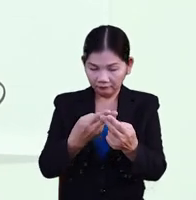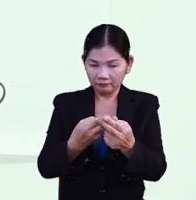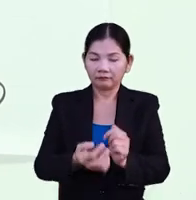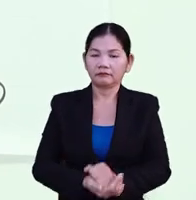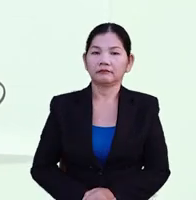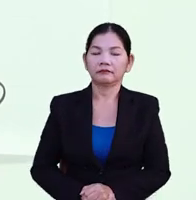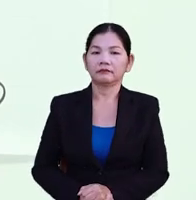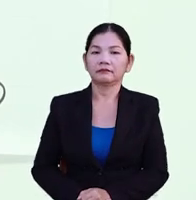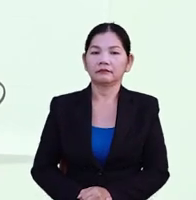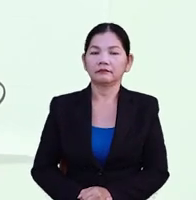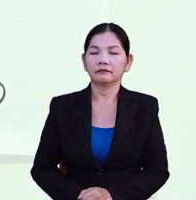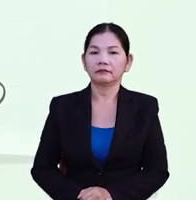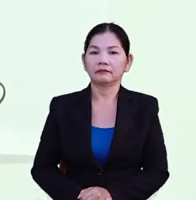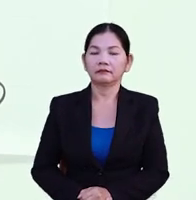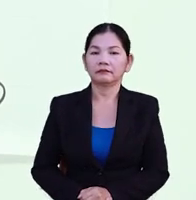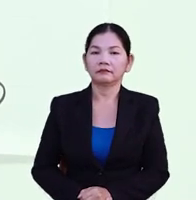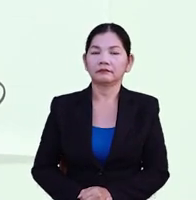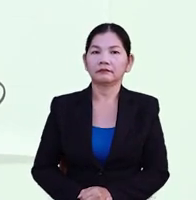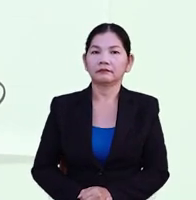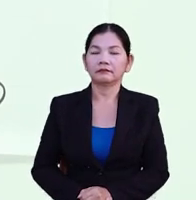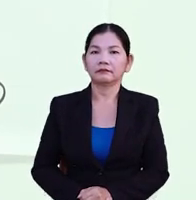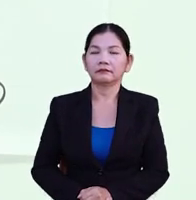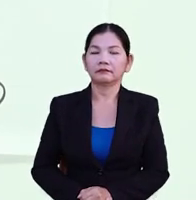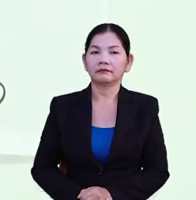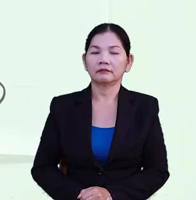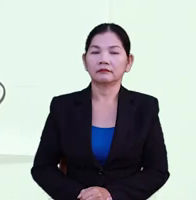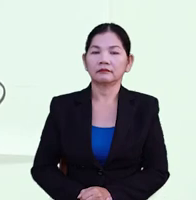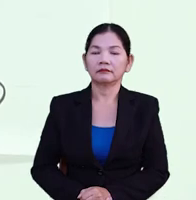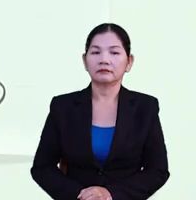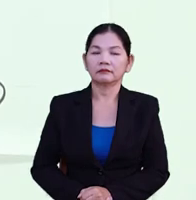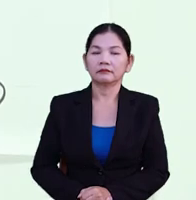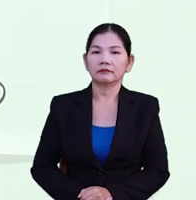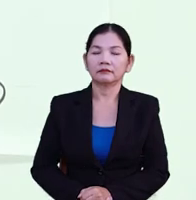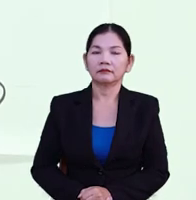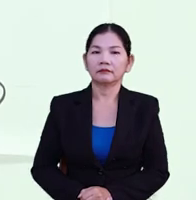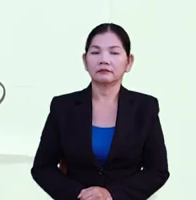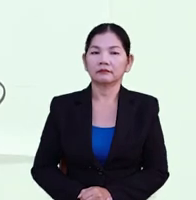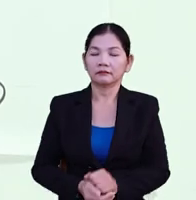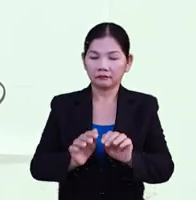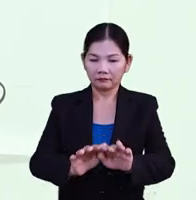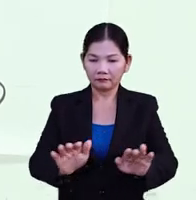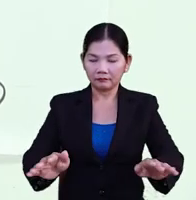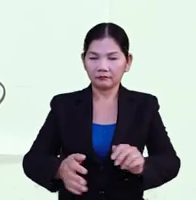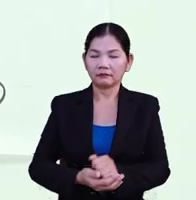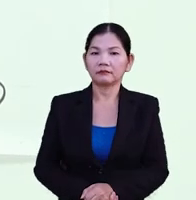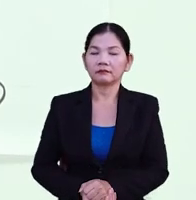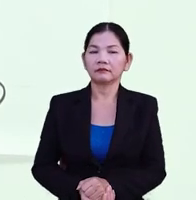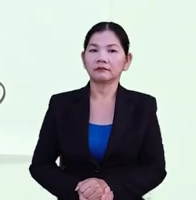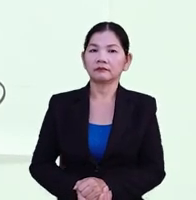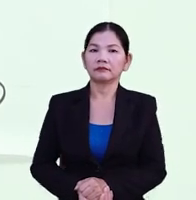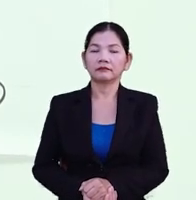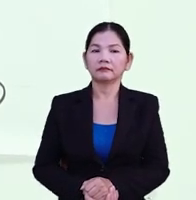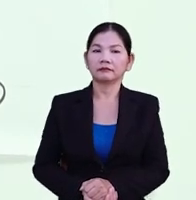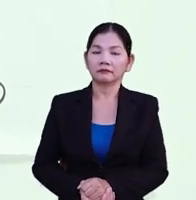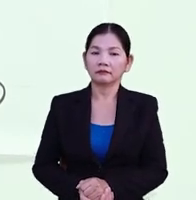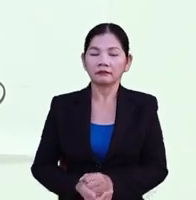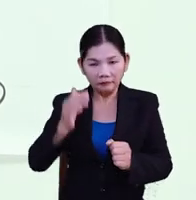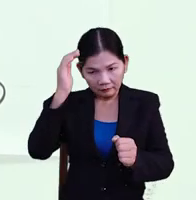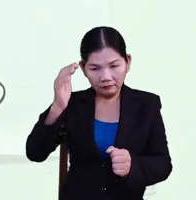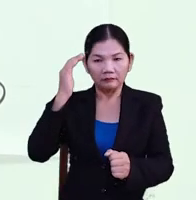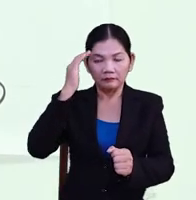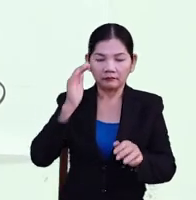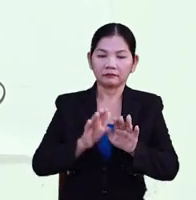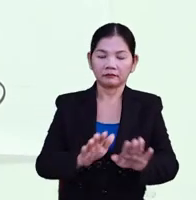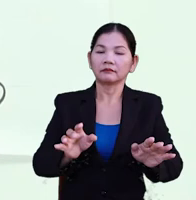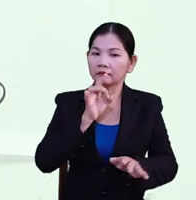ប្រាប់អ្នកគ្រូណាកូនណាចាអញ្ចឹងកូនកូនចាអ្នកគ្រូសង្